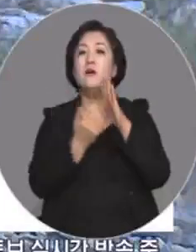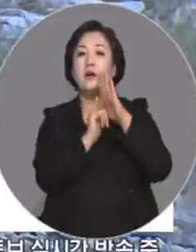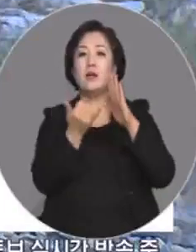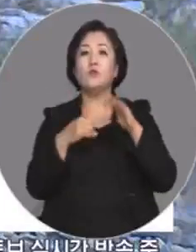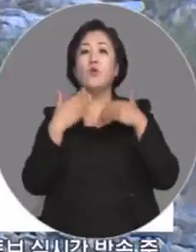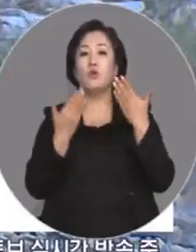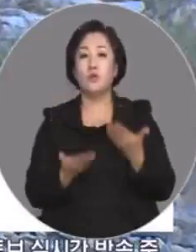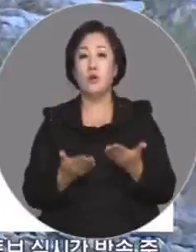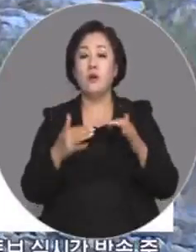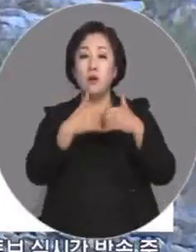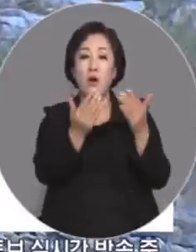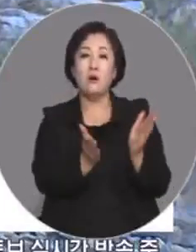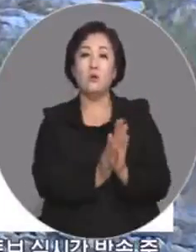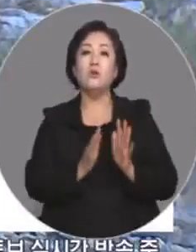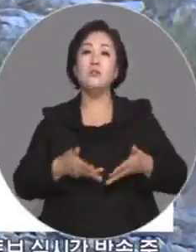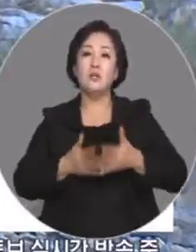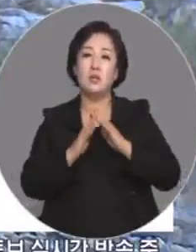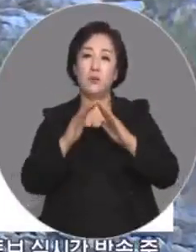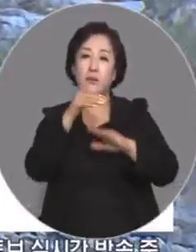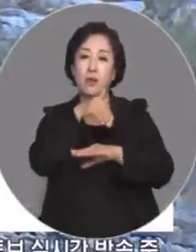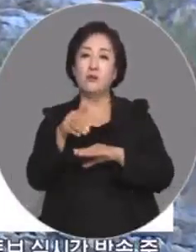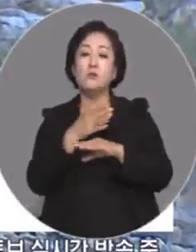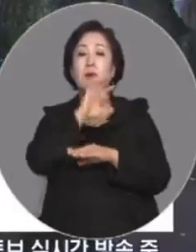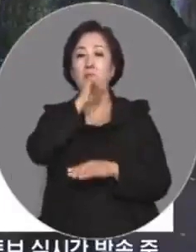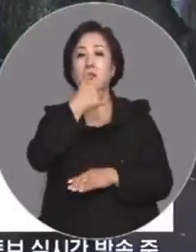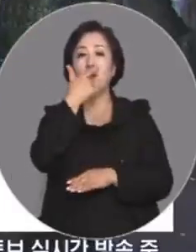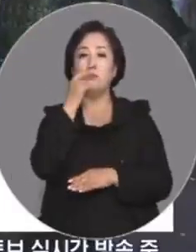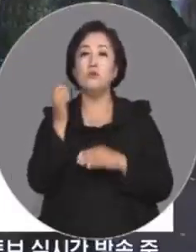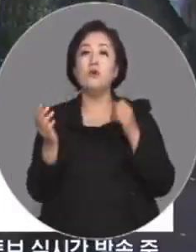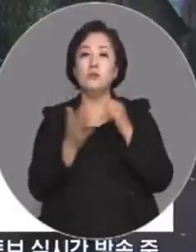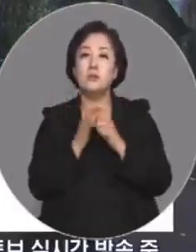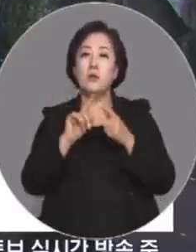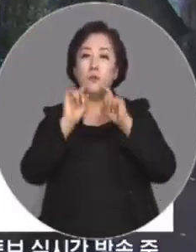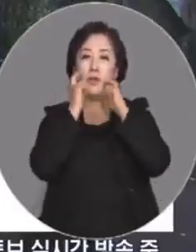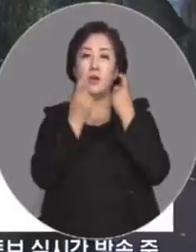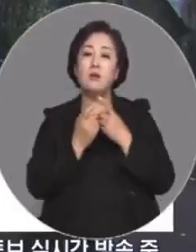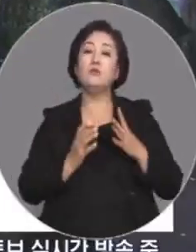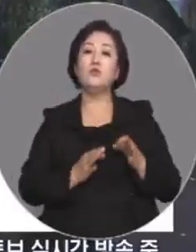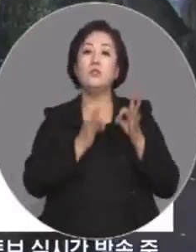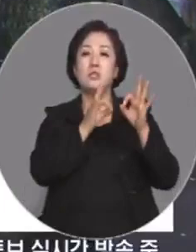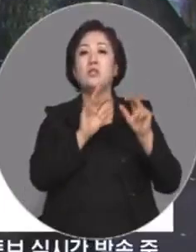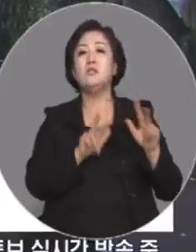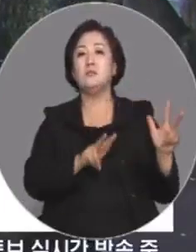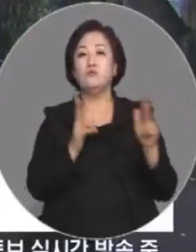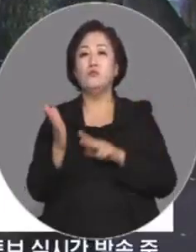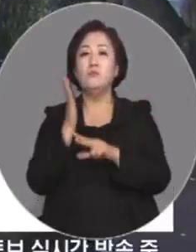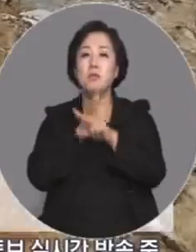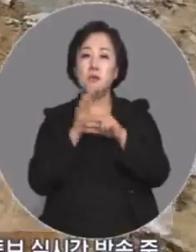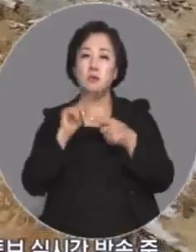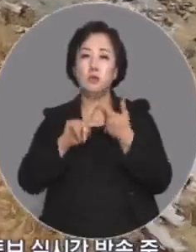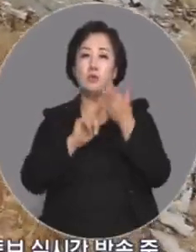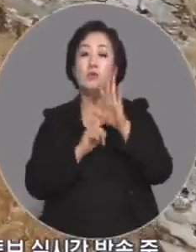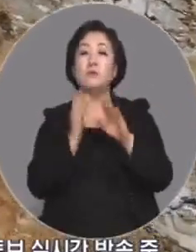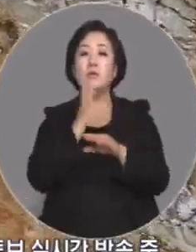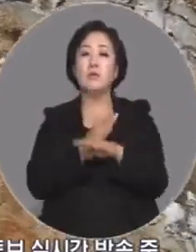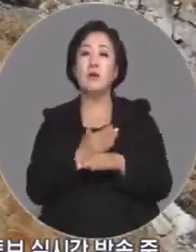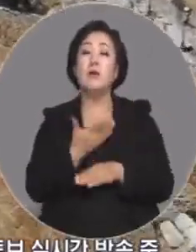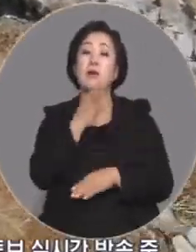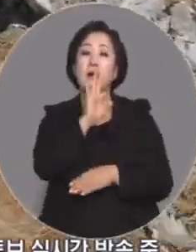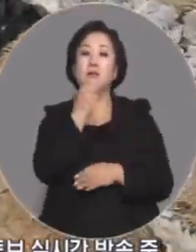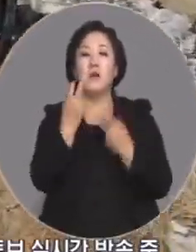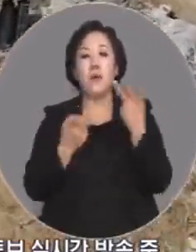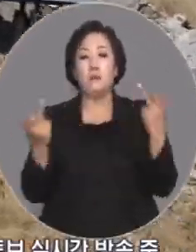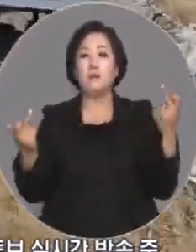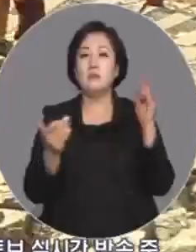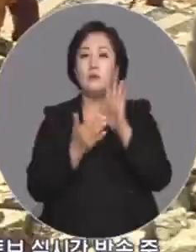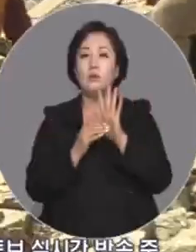휴양 단지를 조성할 계획이지만 이마저도 예산 부족 등의 문제로 민간 유치에 의존하고 있는 실정입니다. 영남 알프스를